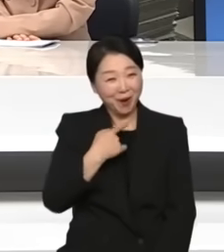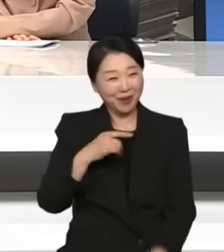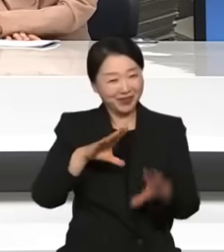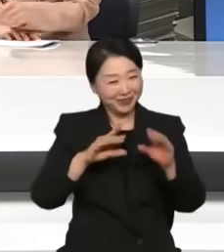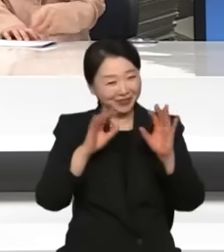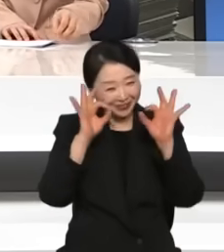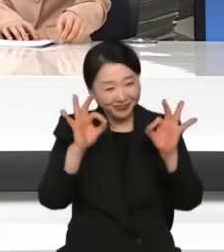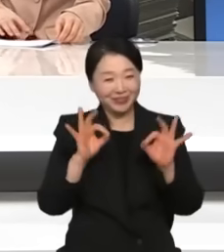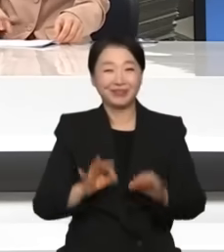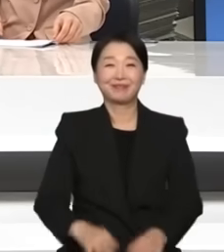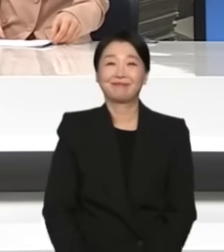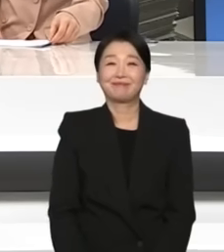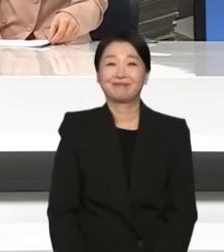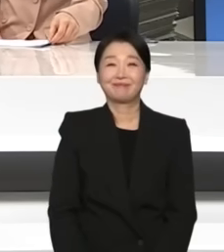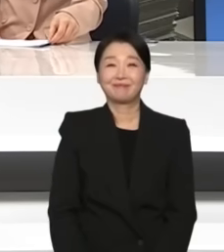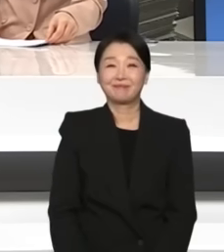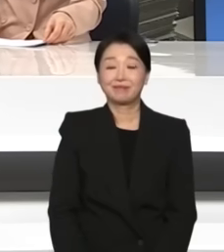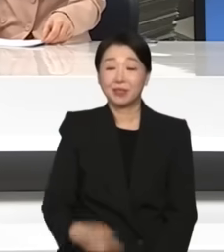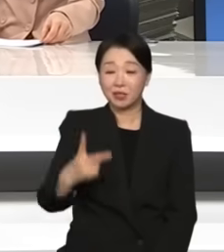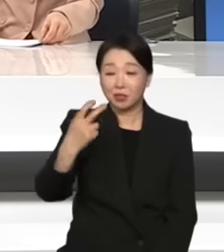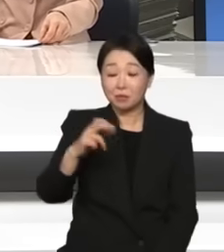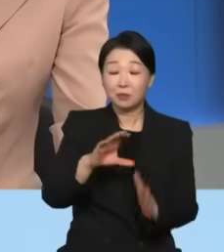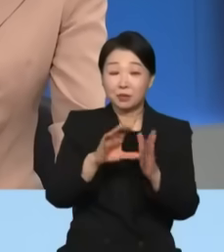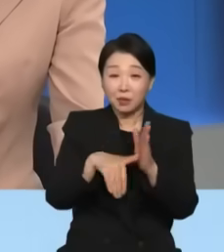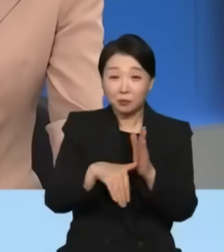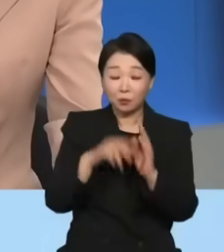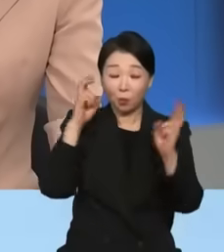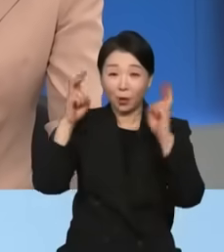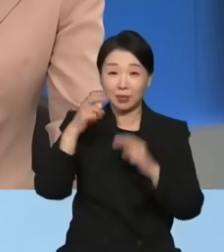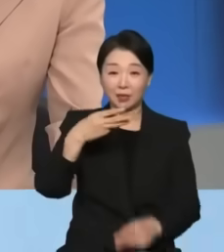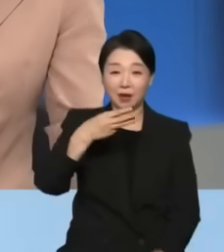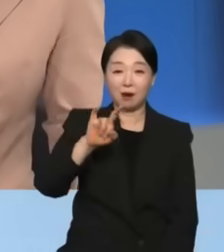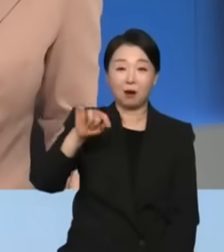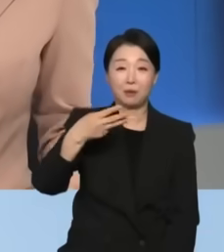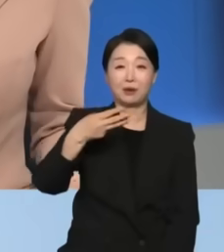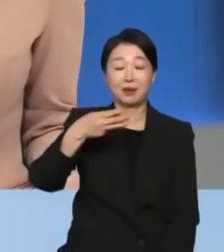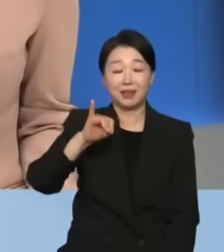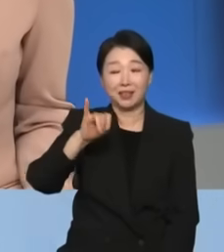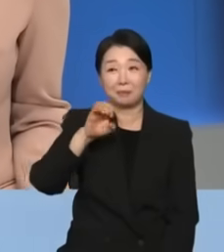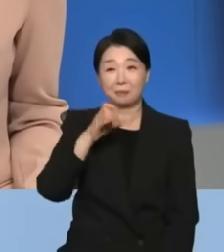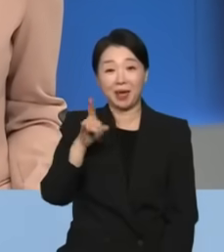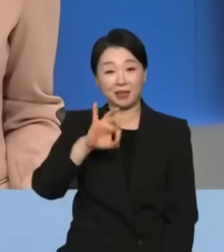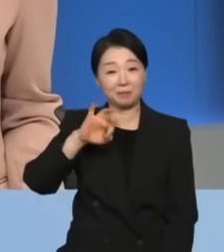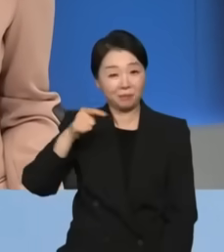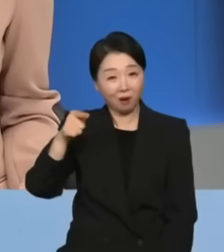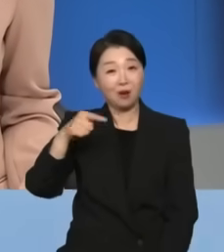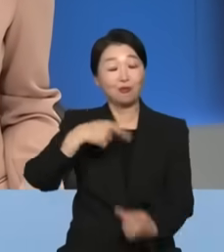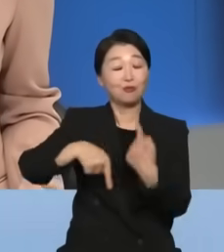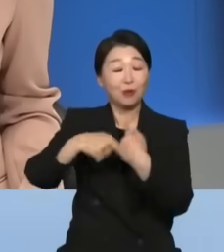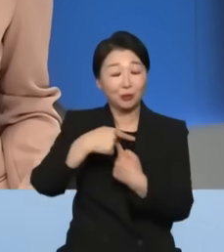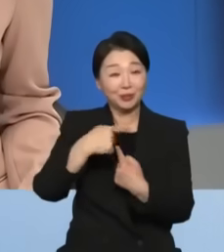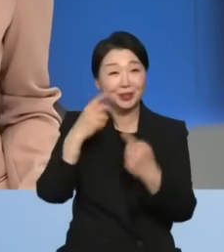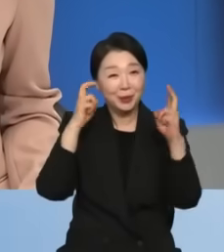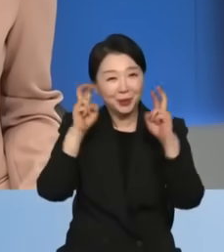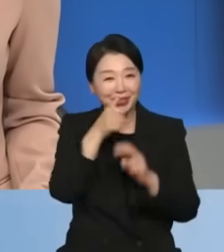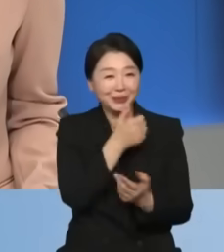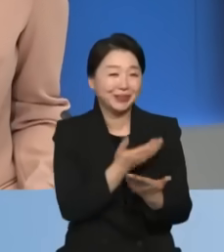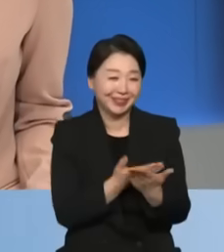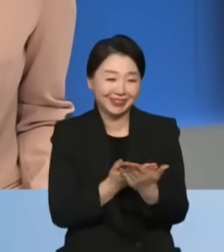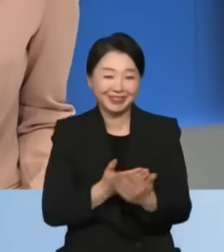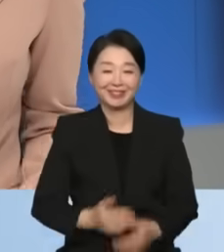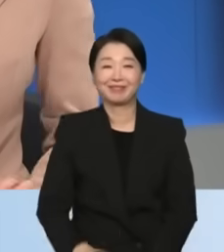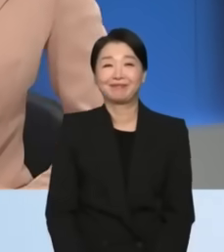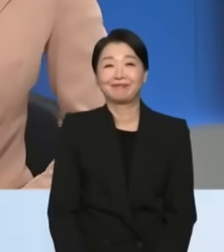감사합니다. 2017년부터 러블리 페이퍼를 운영하고 계신 걸로 알고 있습니다. 어떤 기업인지 대표님이 직접 한번 소개를 부탁드립니다.